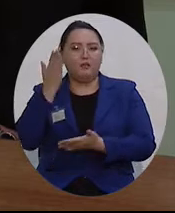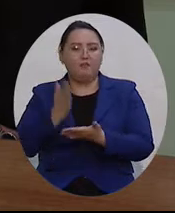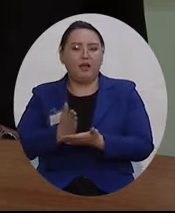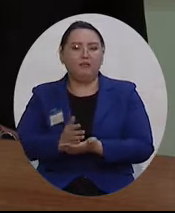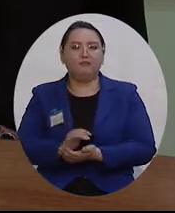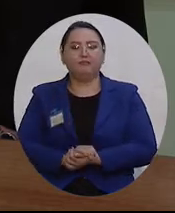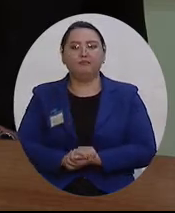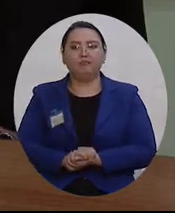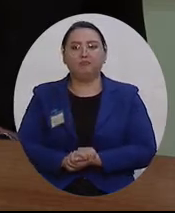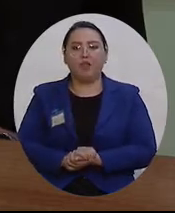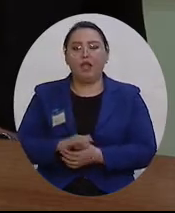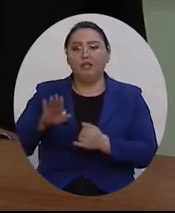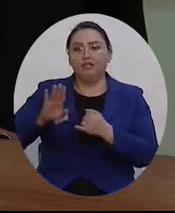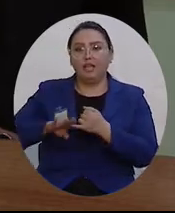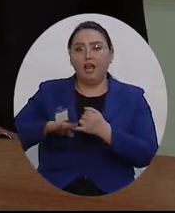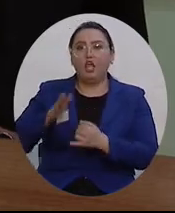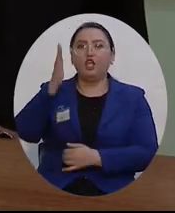За дараа нь ирээдүйн цагийн утга.